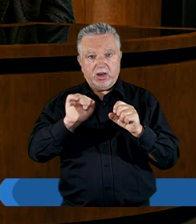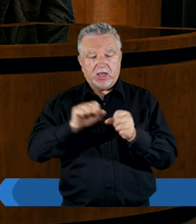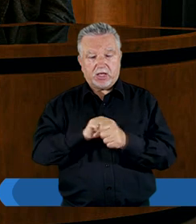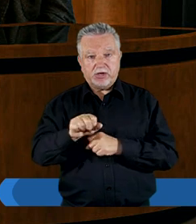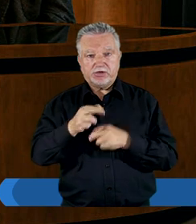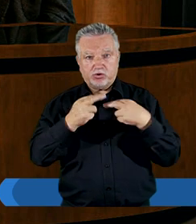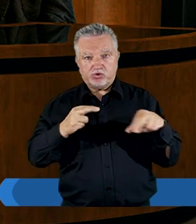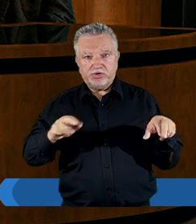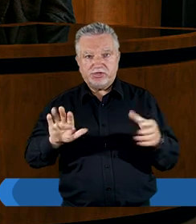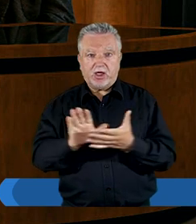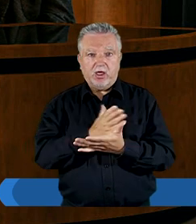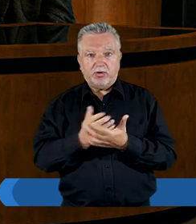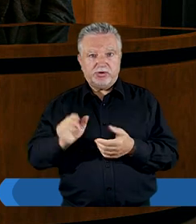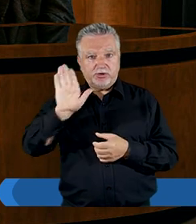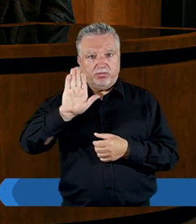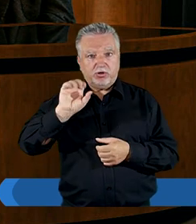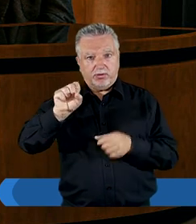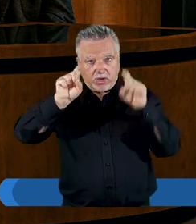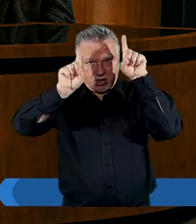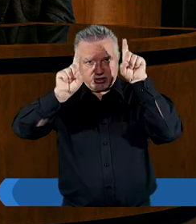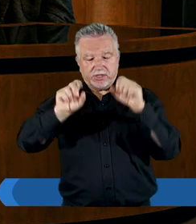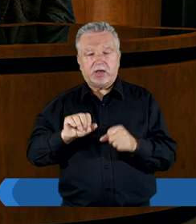pomiędzy dobrem a złem, i żeby zrozumieli,